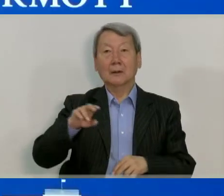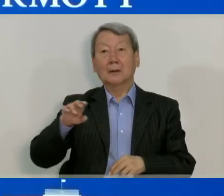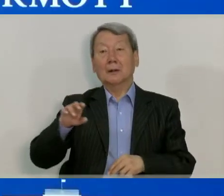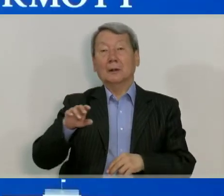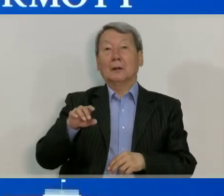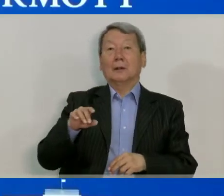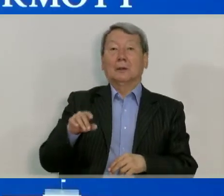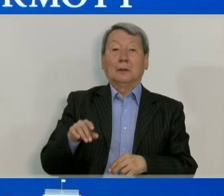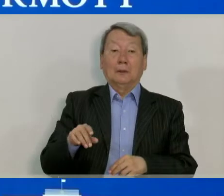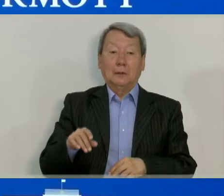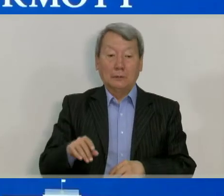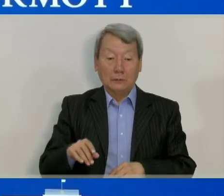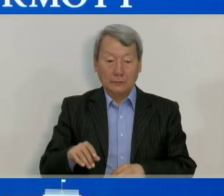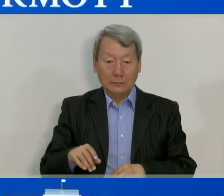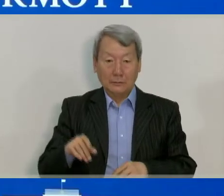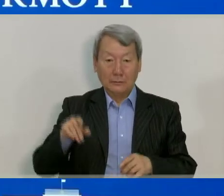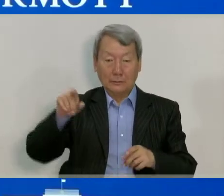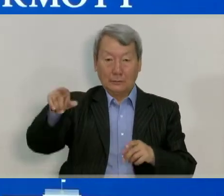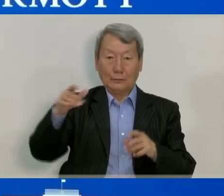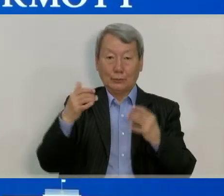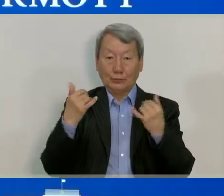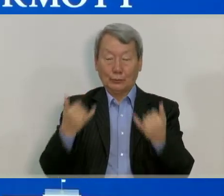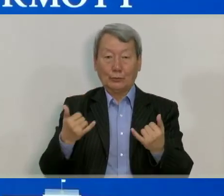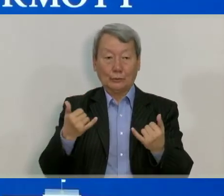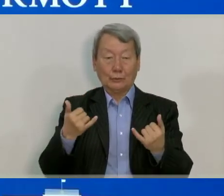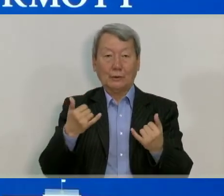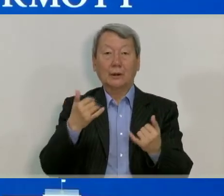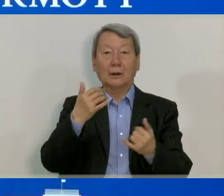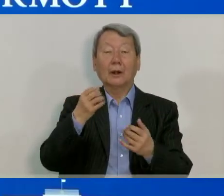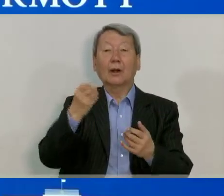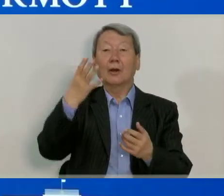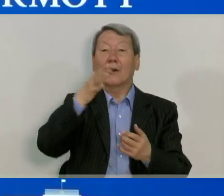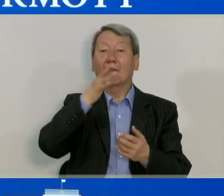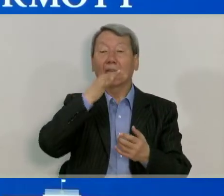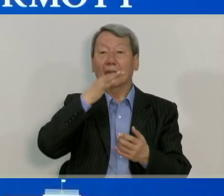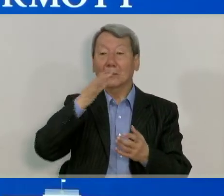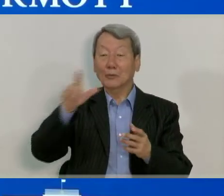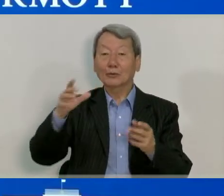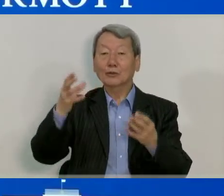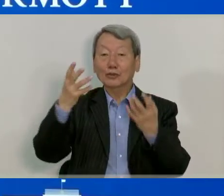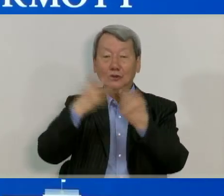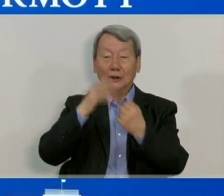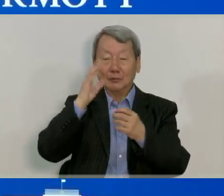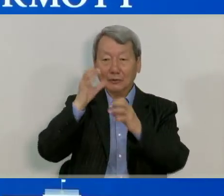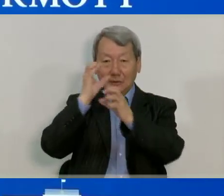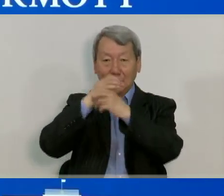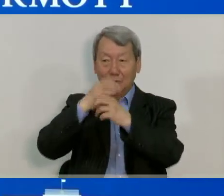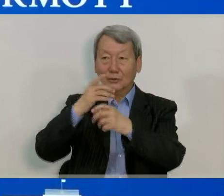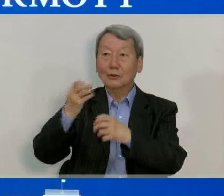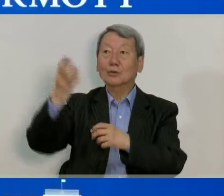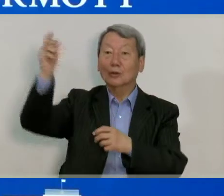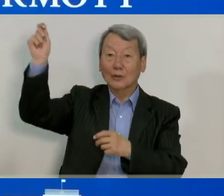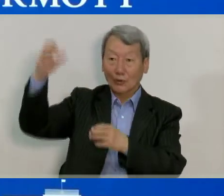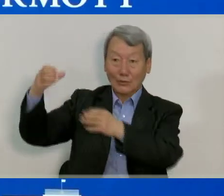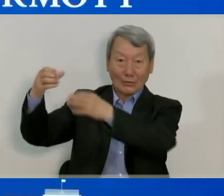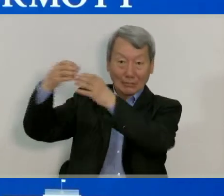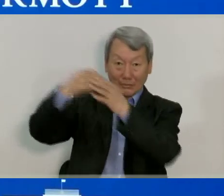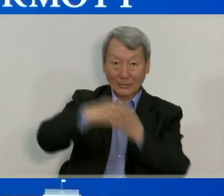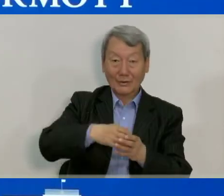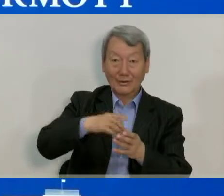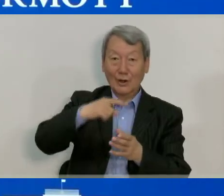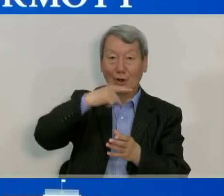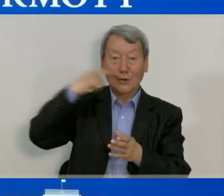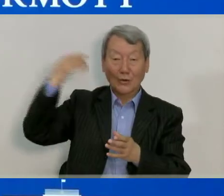Ооруканада булардын ошол жерде дагы канча бир убакытты чогуу турбашты, кайра келгенде да чогуу келишкен.